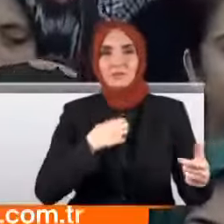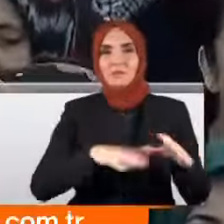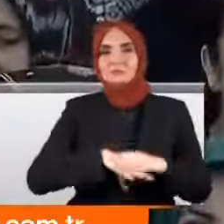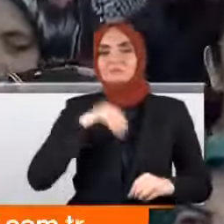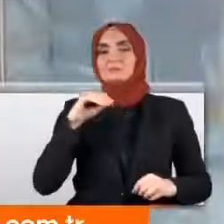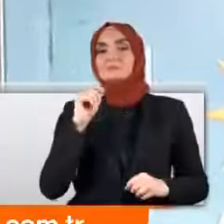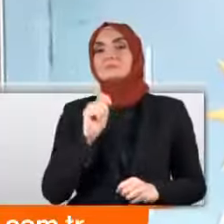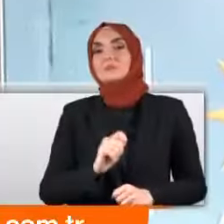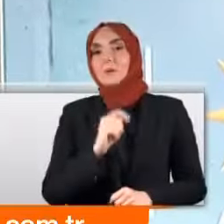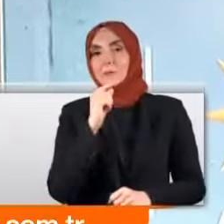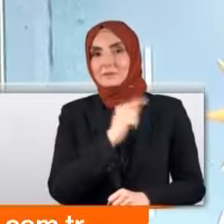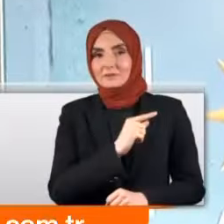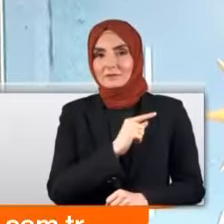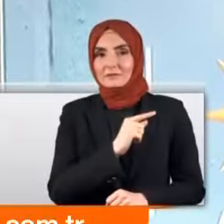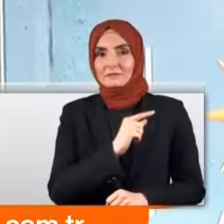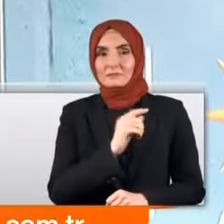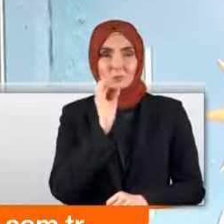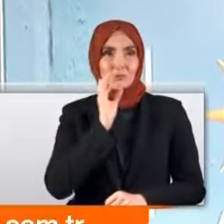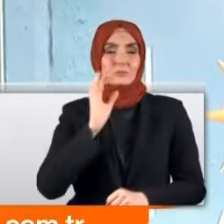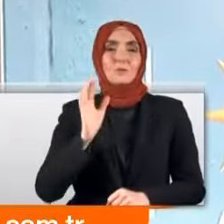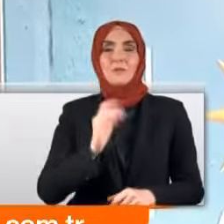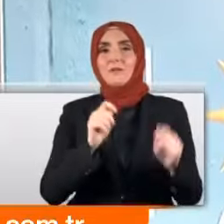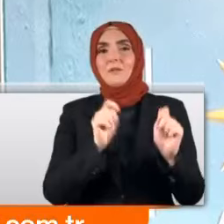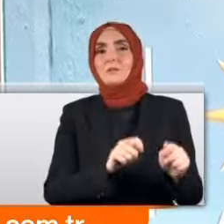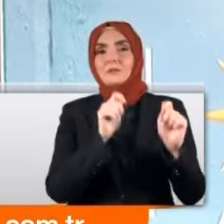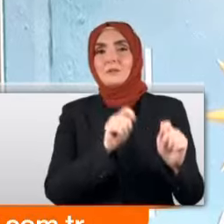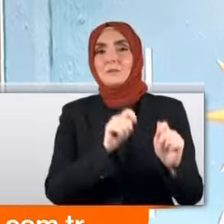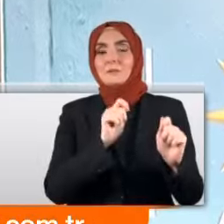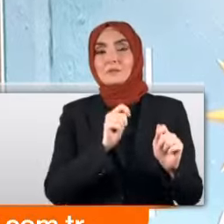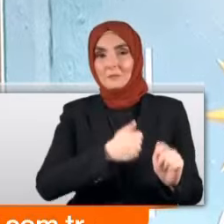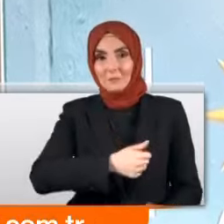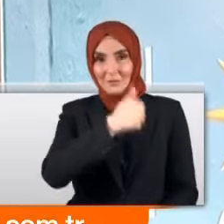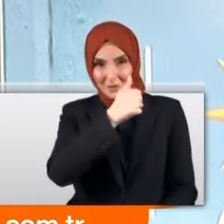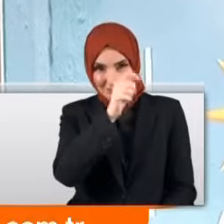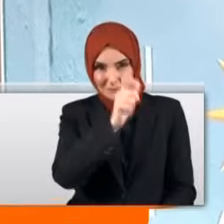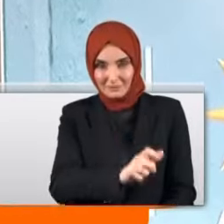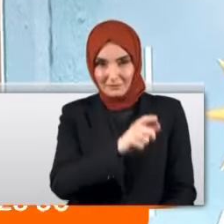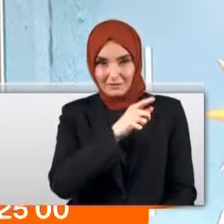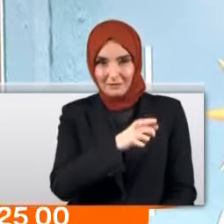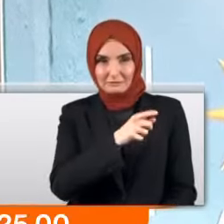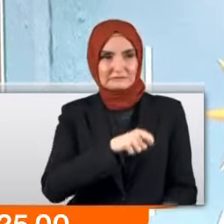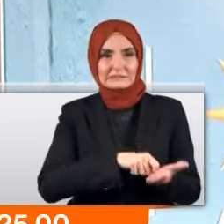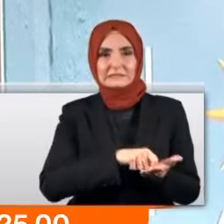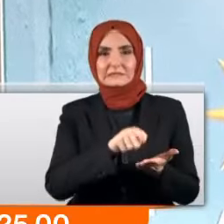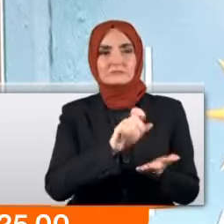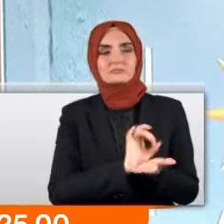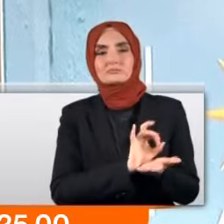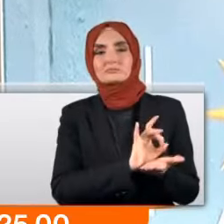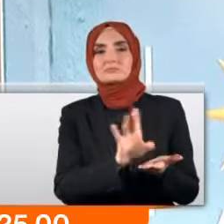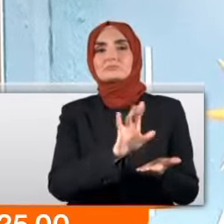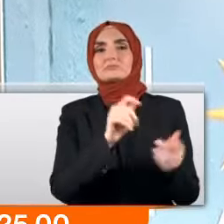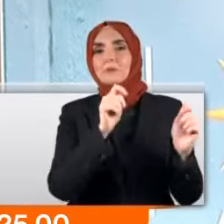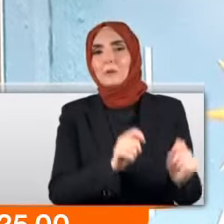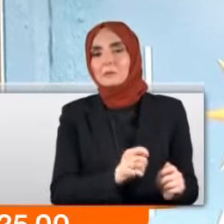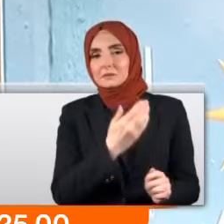göğe sığdıramadıkları genel başkanlarını partiden öyle bir kazıyıp attılar ki